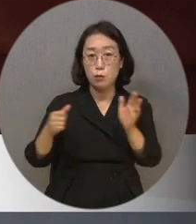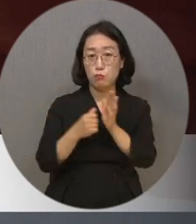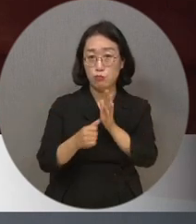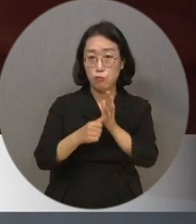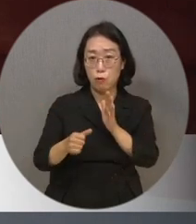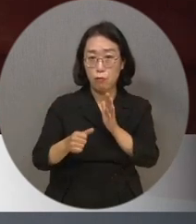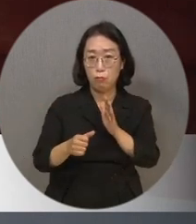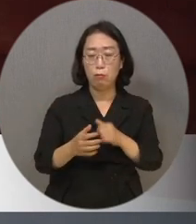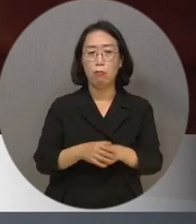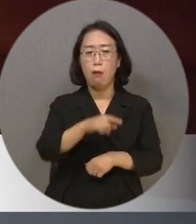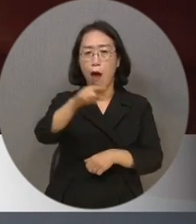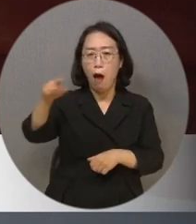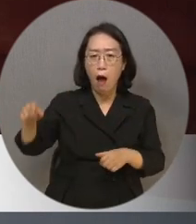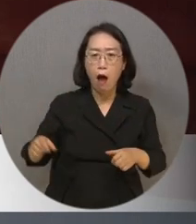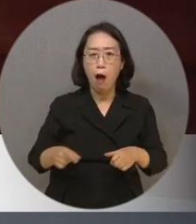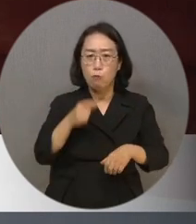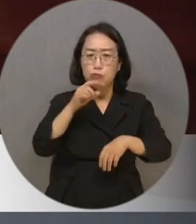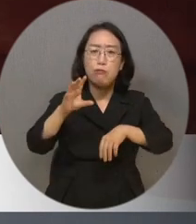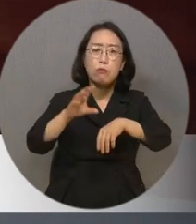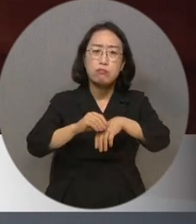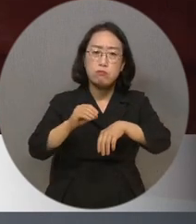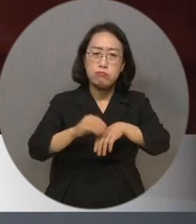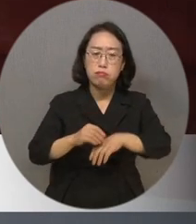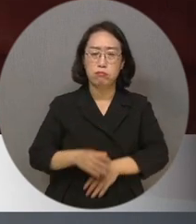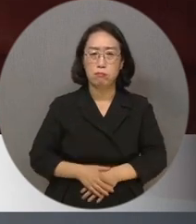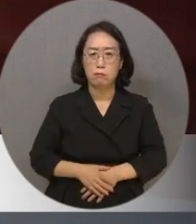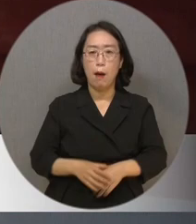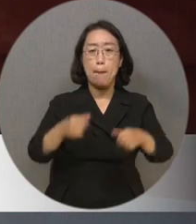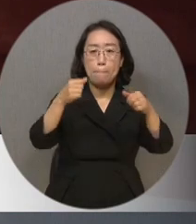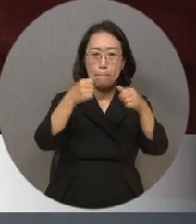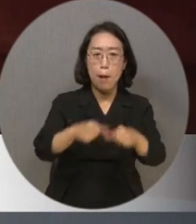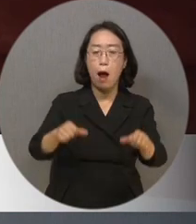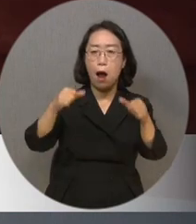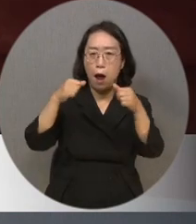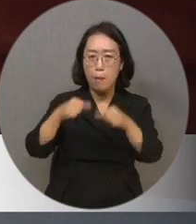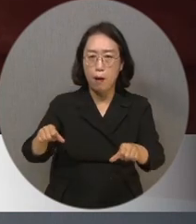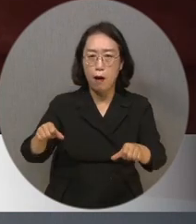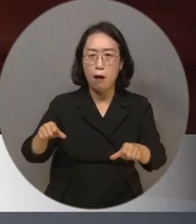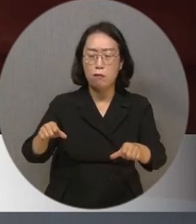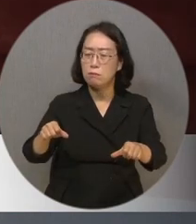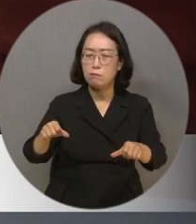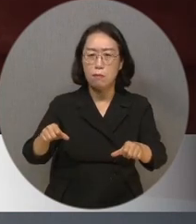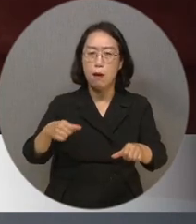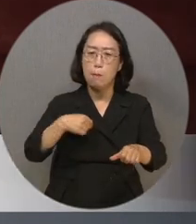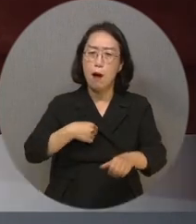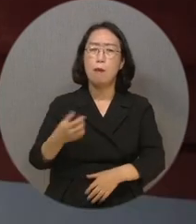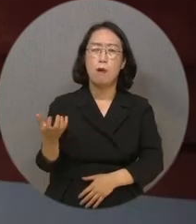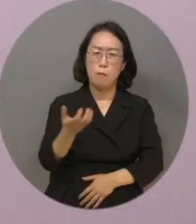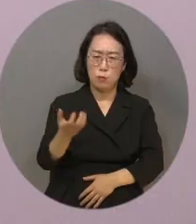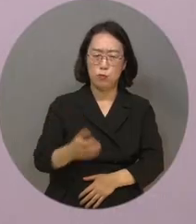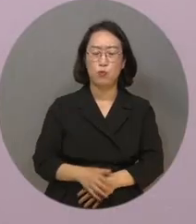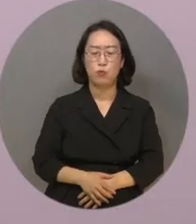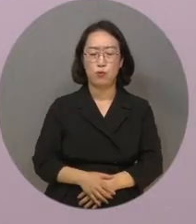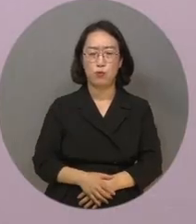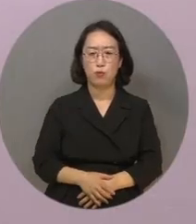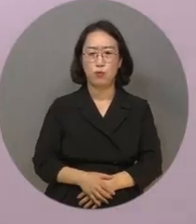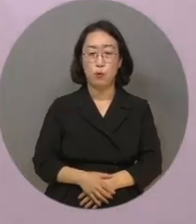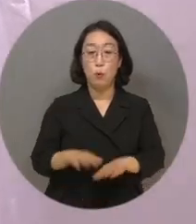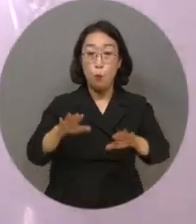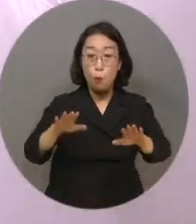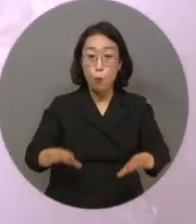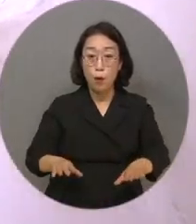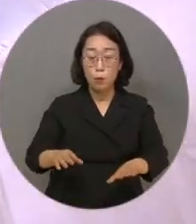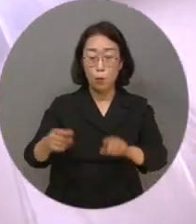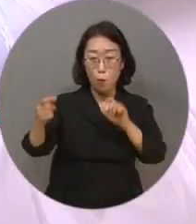이런 기구들이 있잖아요. 이제 그런 게 이제 다 망가져서 이제 좀 속상하긴 하더라고요. 올해